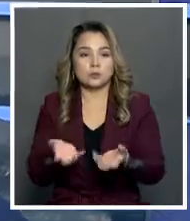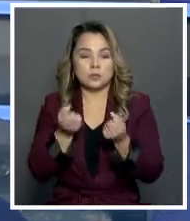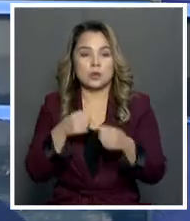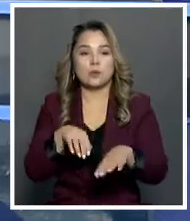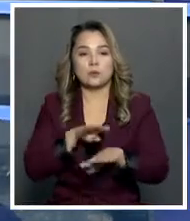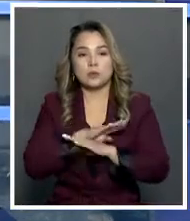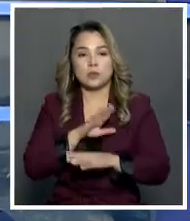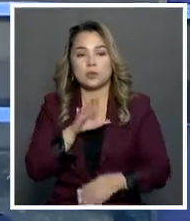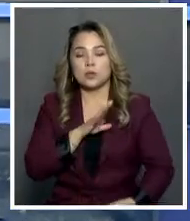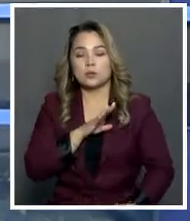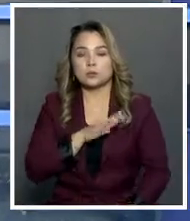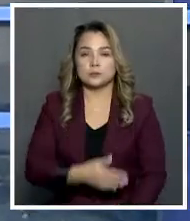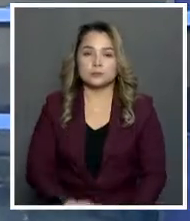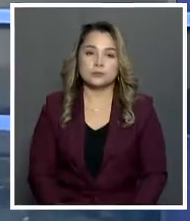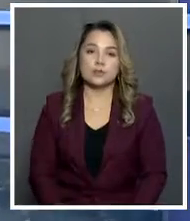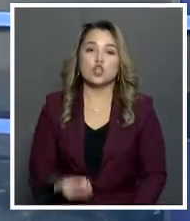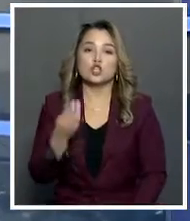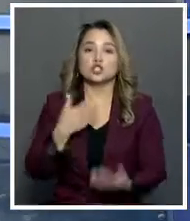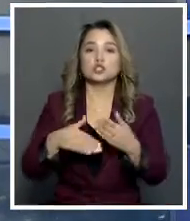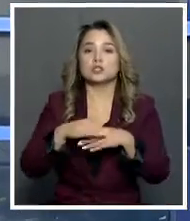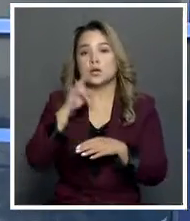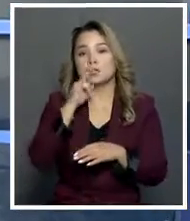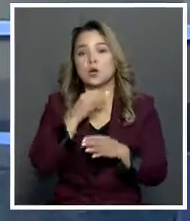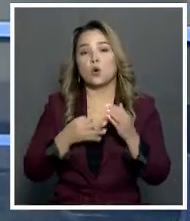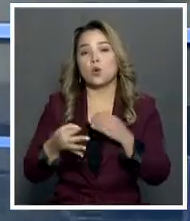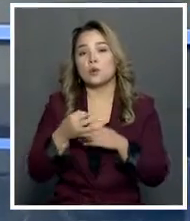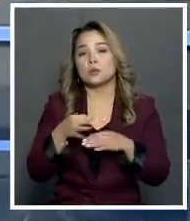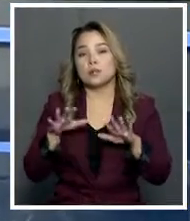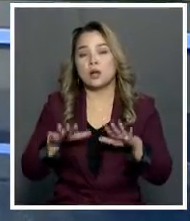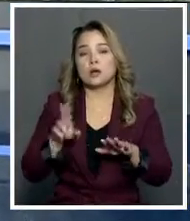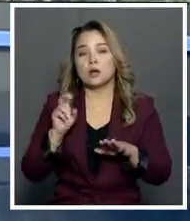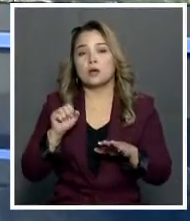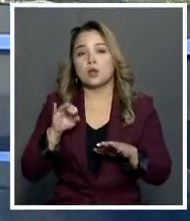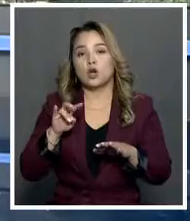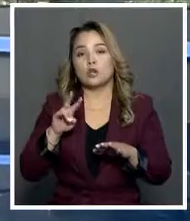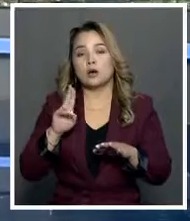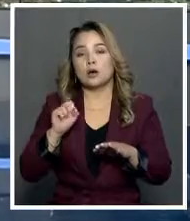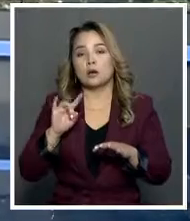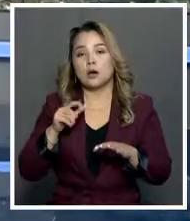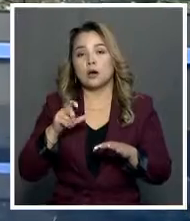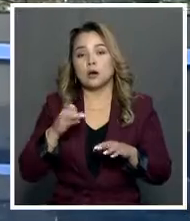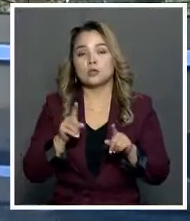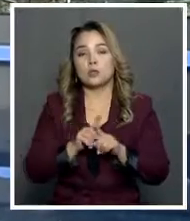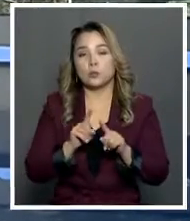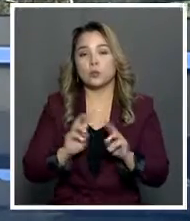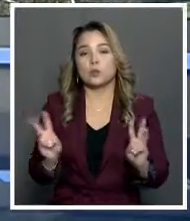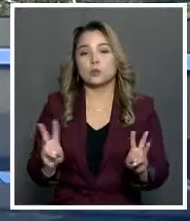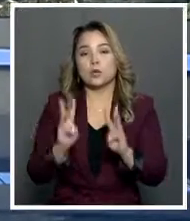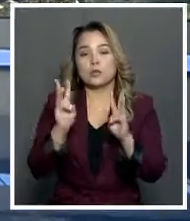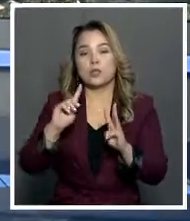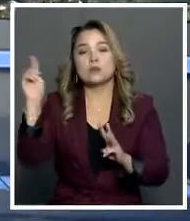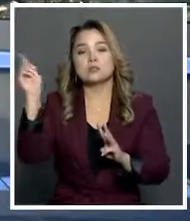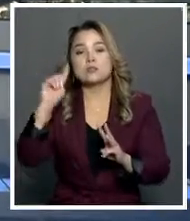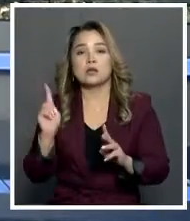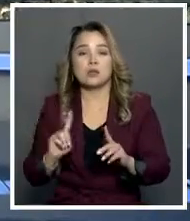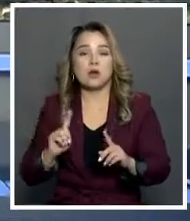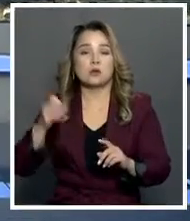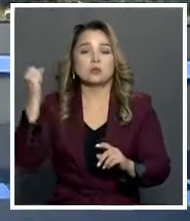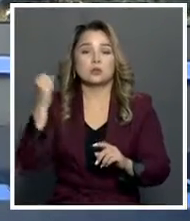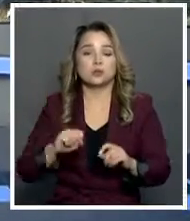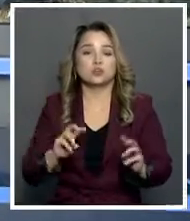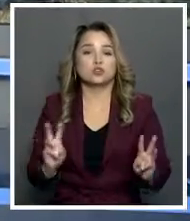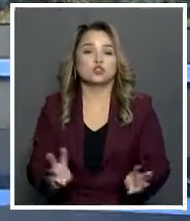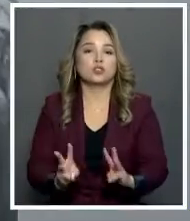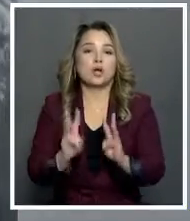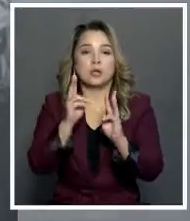Шығыс Қазақстан облысының Қатон-Қарағай ауданында да орман өртеніп жатыр. Ұлттық табиғи парк аумағына найзағай түсіп, арты қызыл жалынға